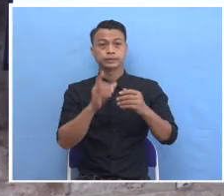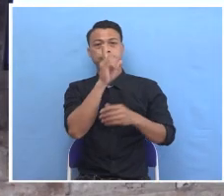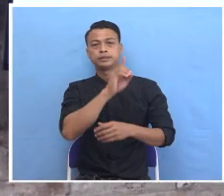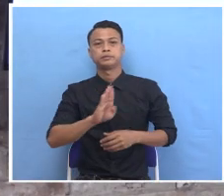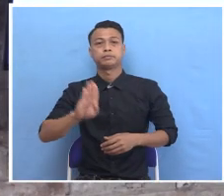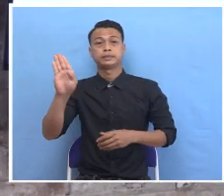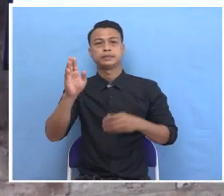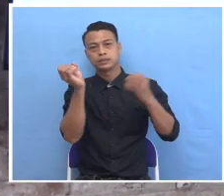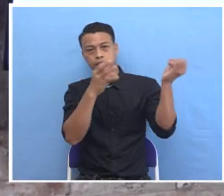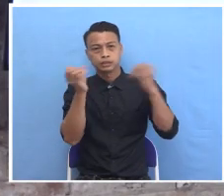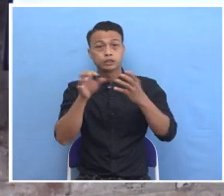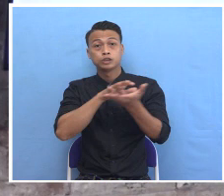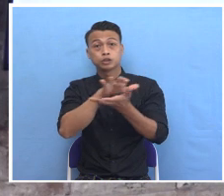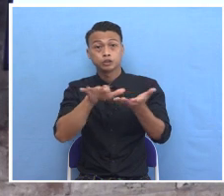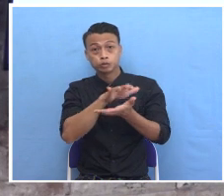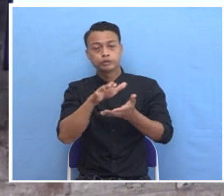DPP